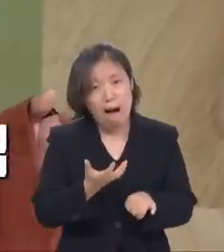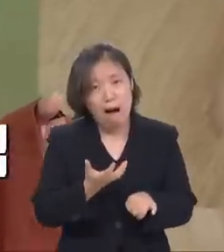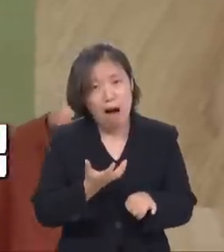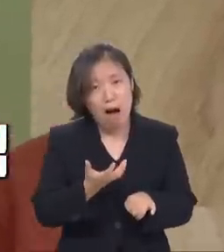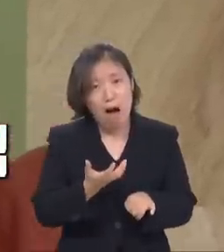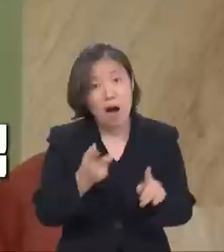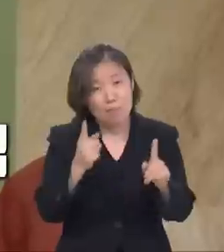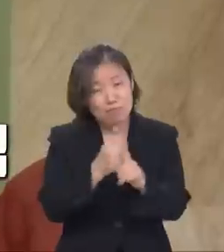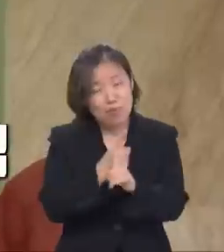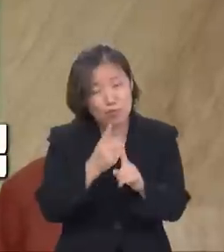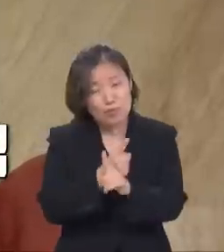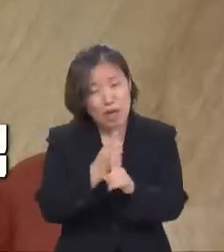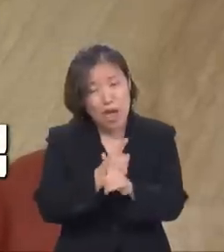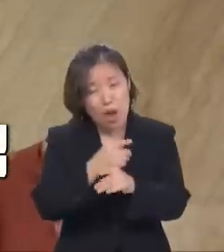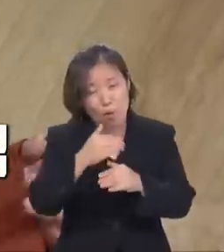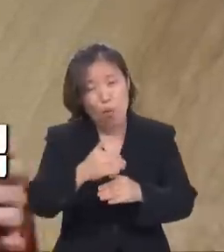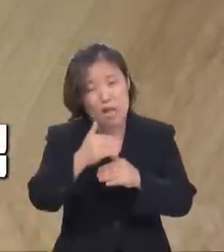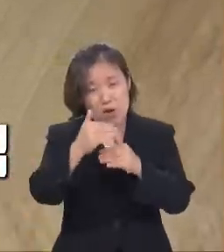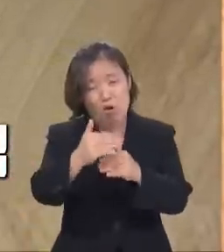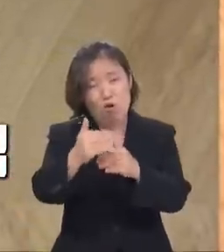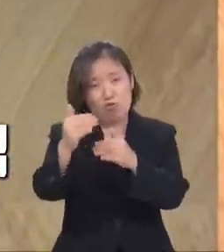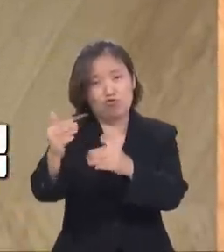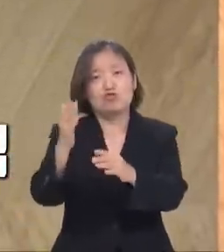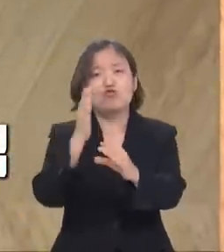투병의 과정 속에서도